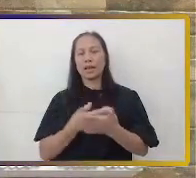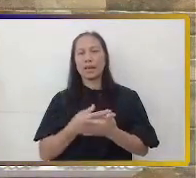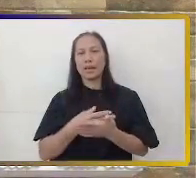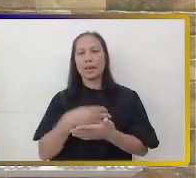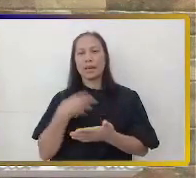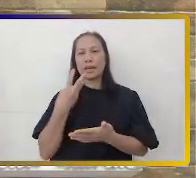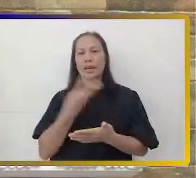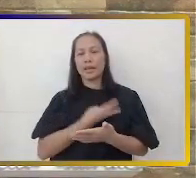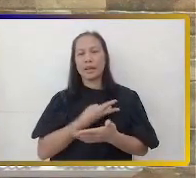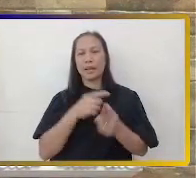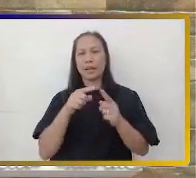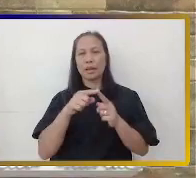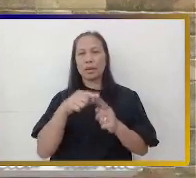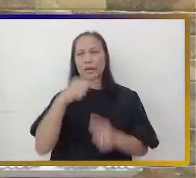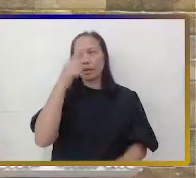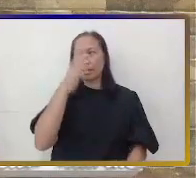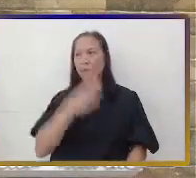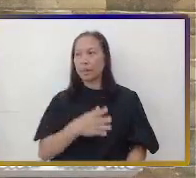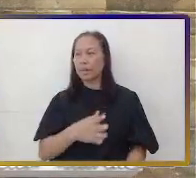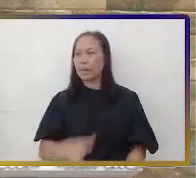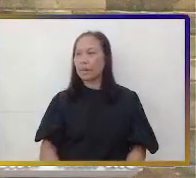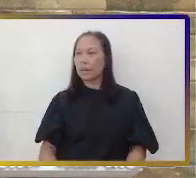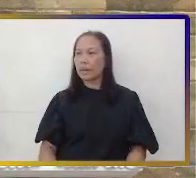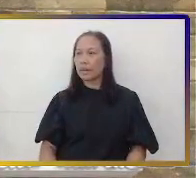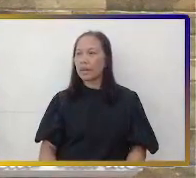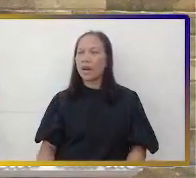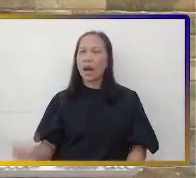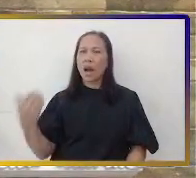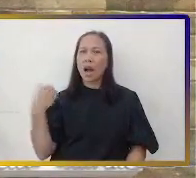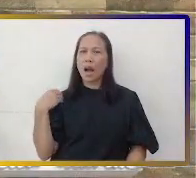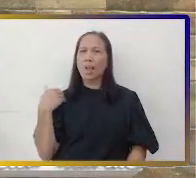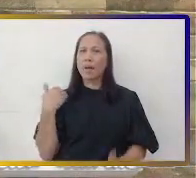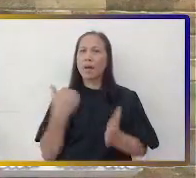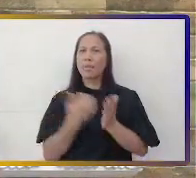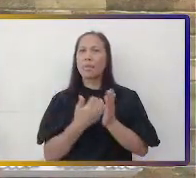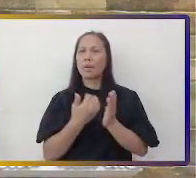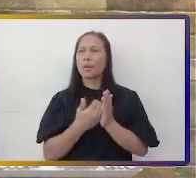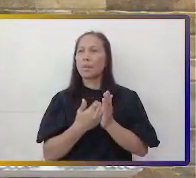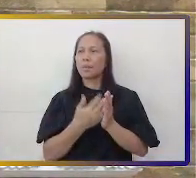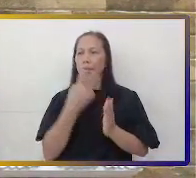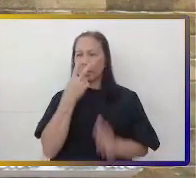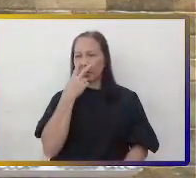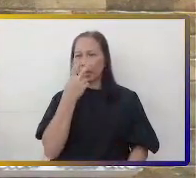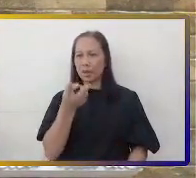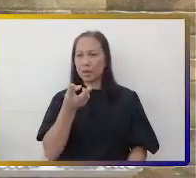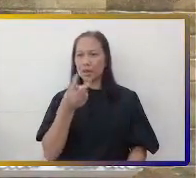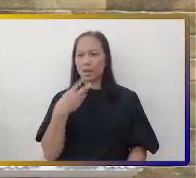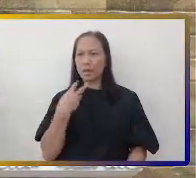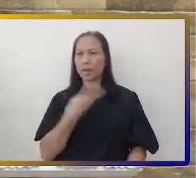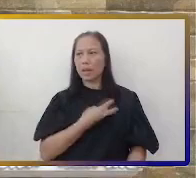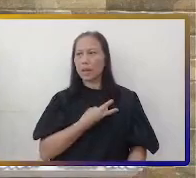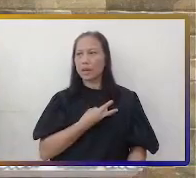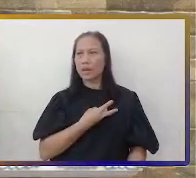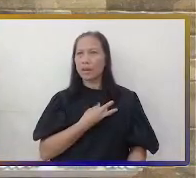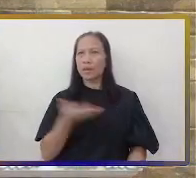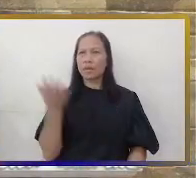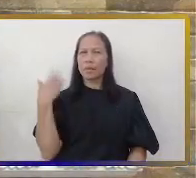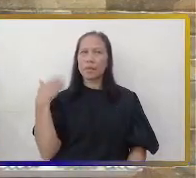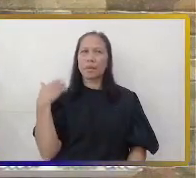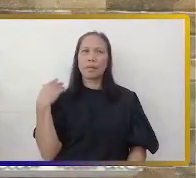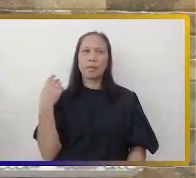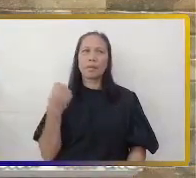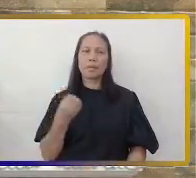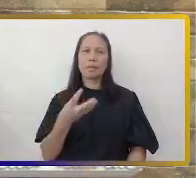sa Diyos mga kapatid may mga ebidensya tayong makikita ngayon mga kapatid may mga kapatiran tayo Last Time narinig po